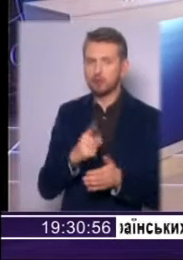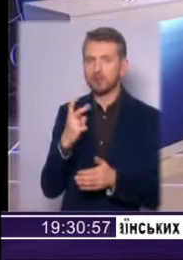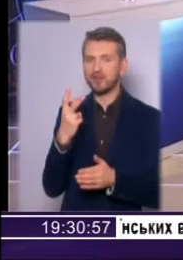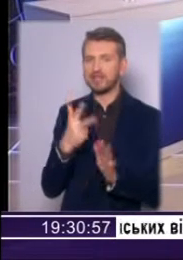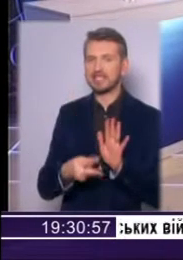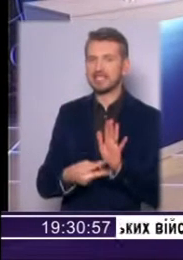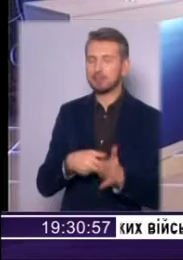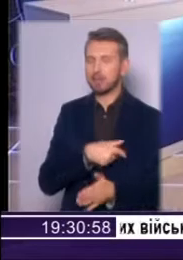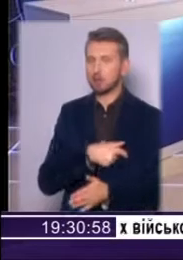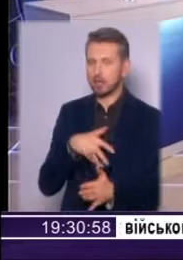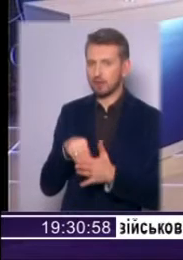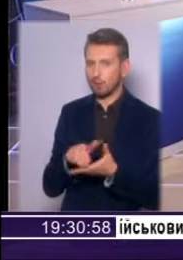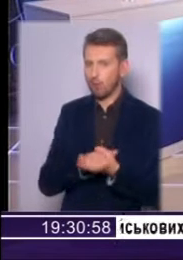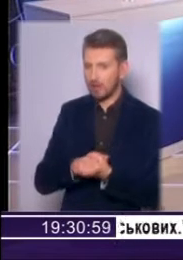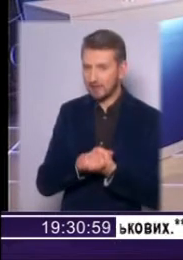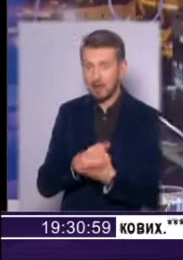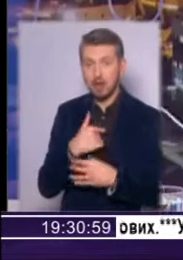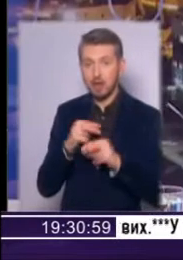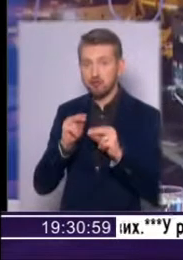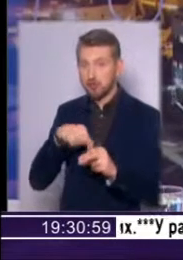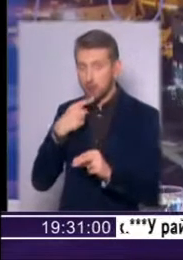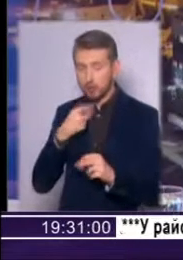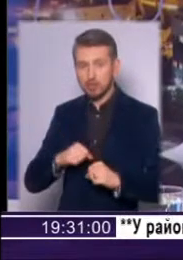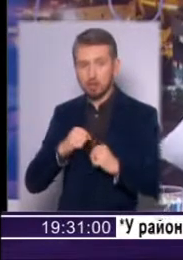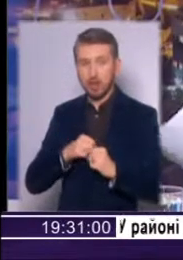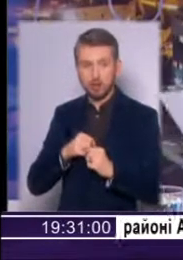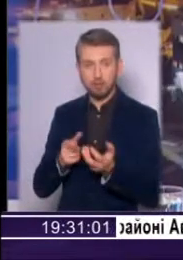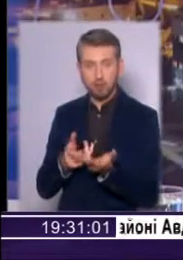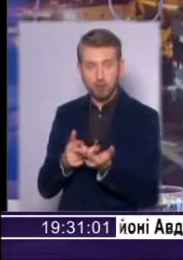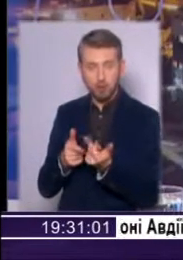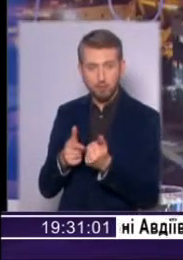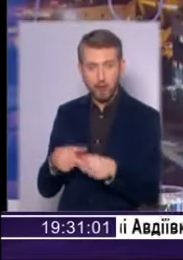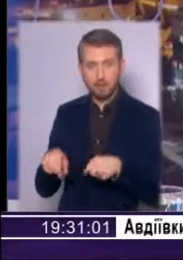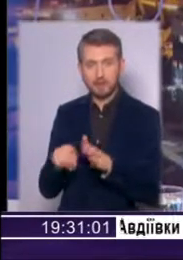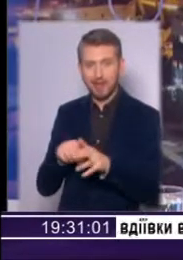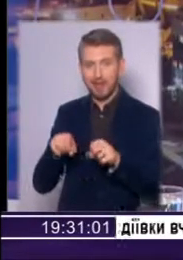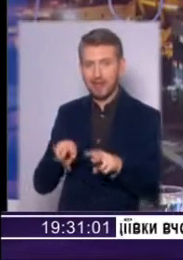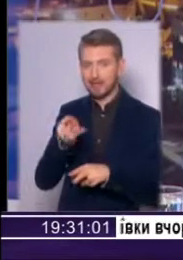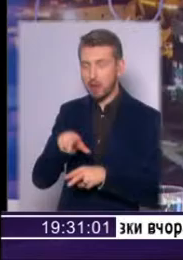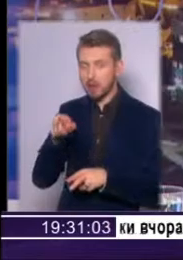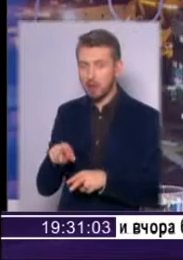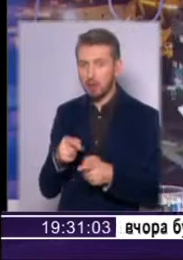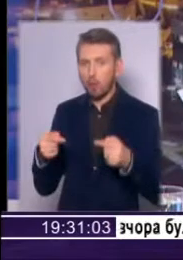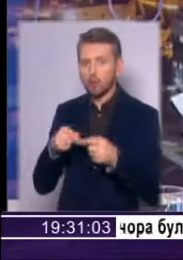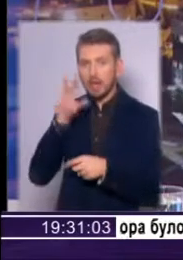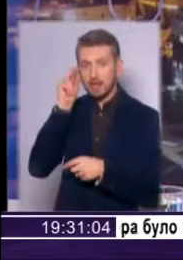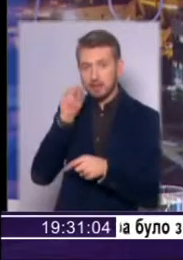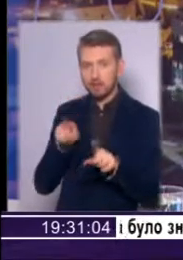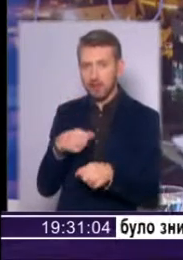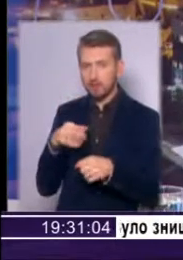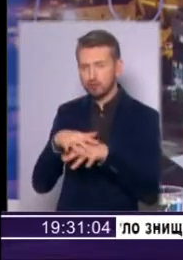237 депутатів коаліції. Потім раз... Я, чесно кажучи, ми намагались порахувати в ефірах з експертами, конкретні цифри навіть